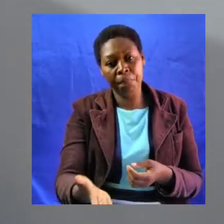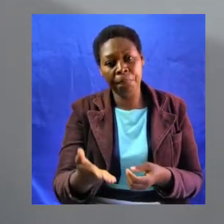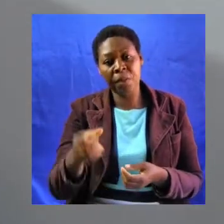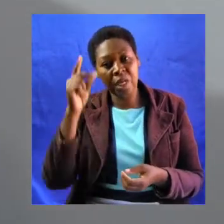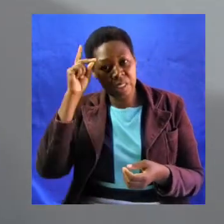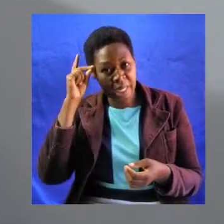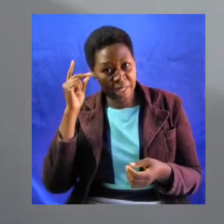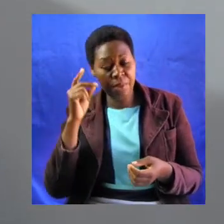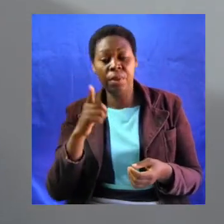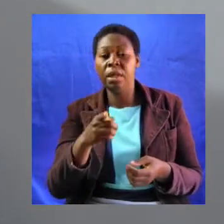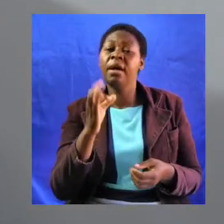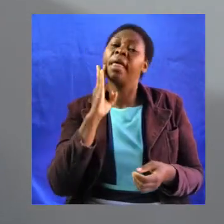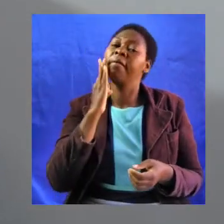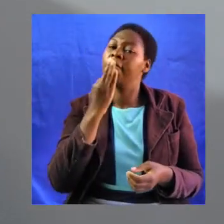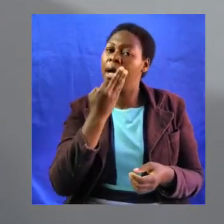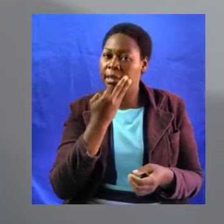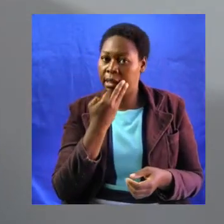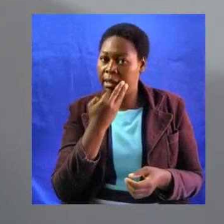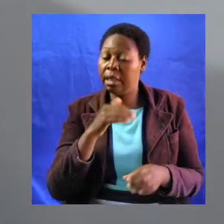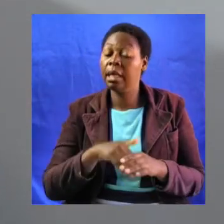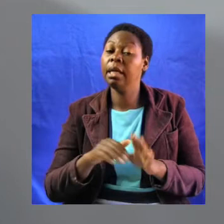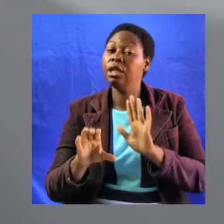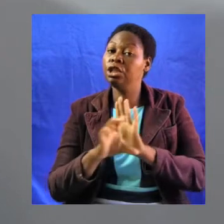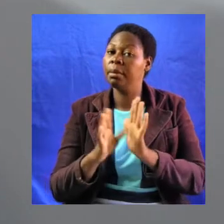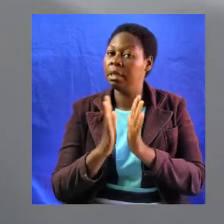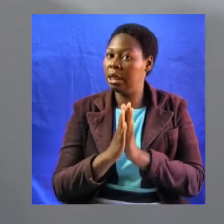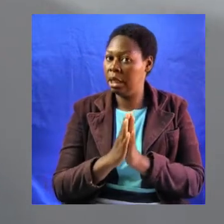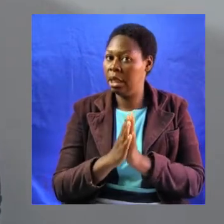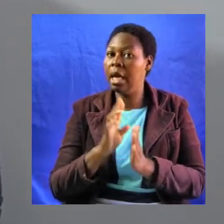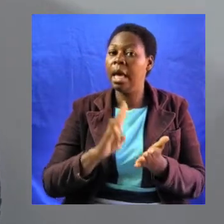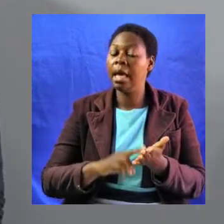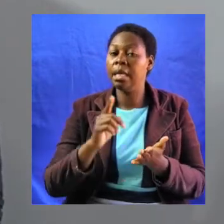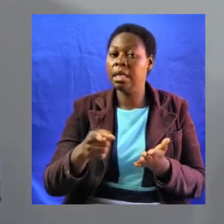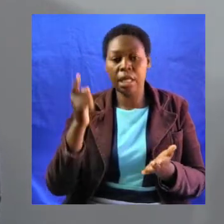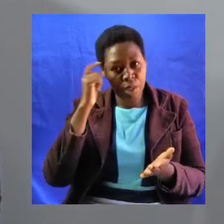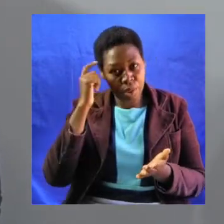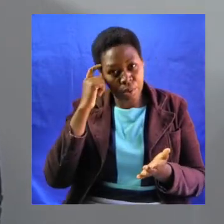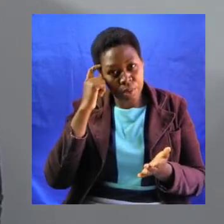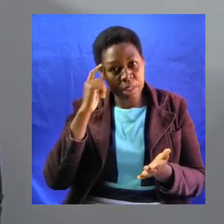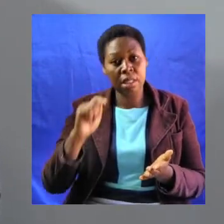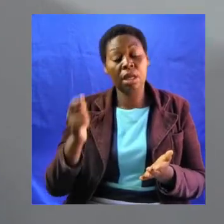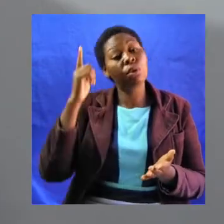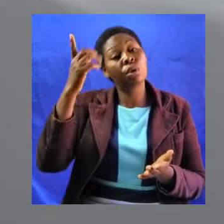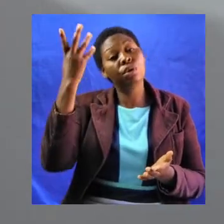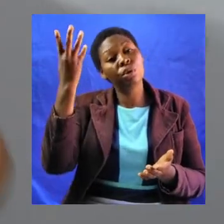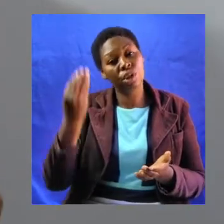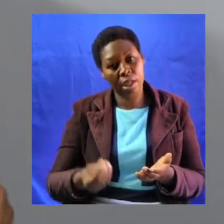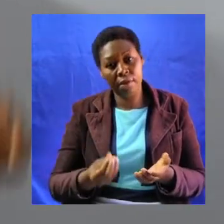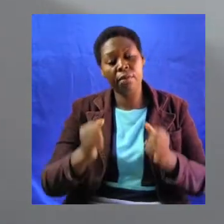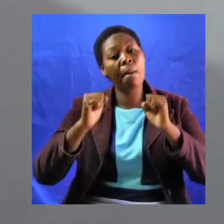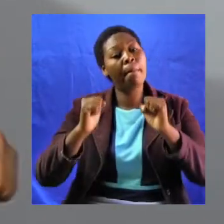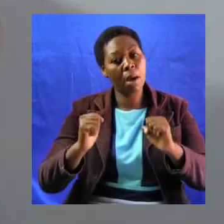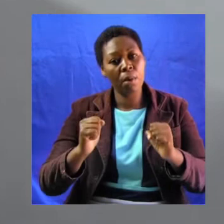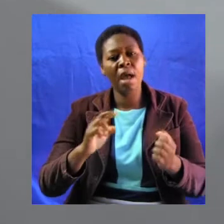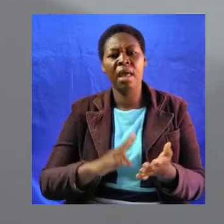chapter 10 ari kutsanya. Saka aitsanyira kuti Mwari ndinoziva kuti simba munaro. Ukuru wenyu touziva,